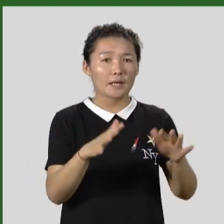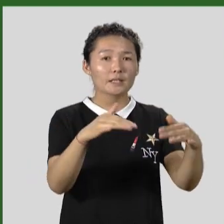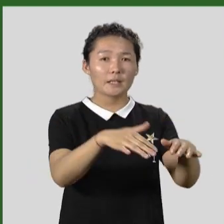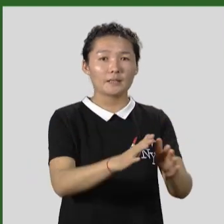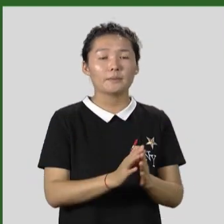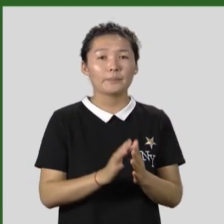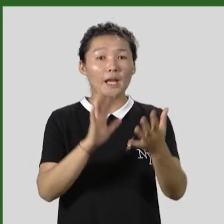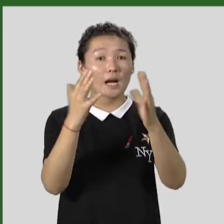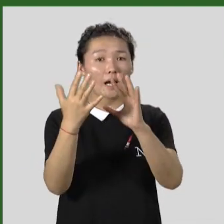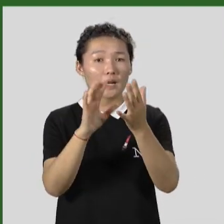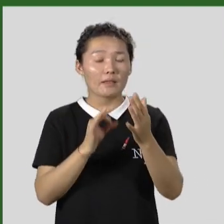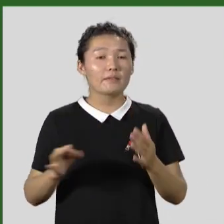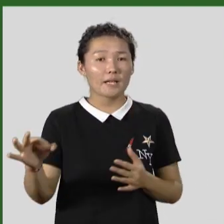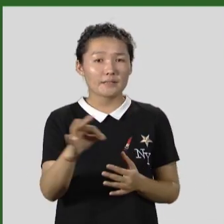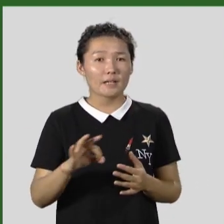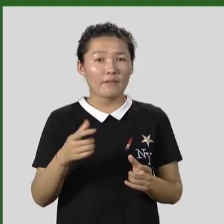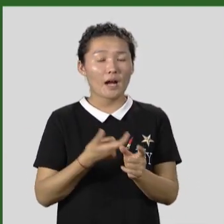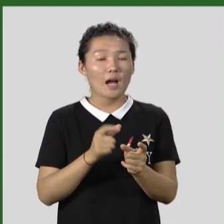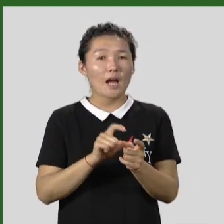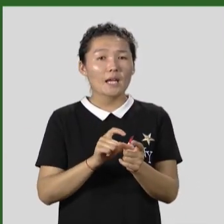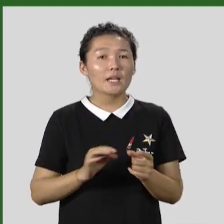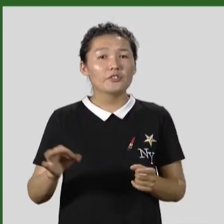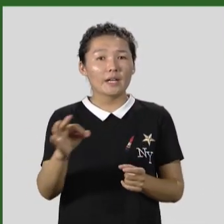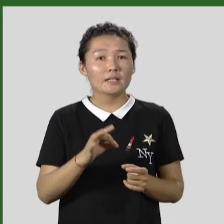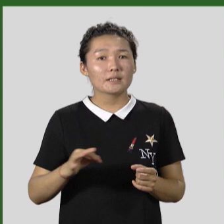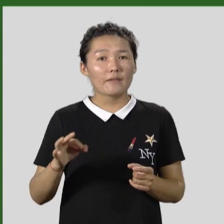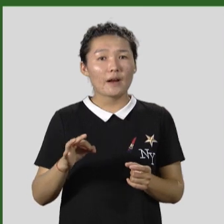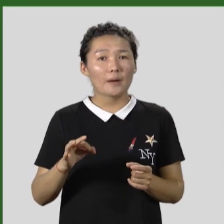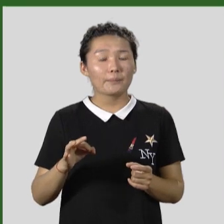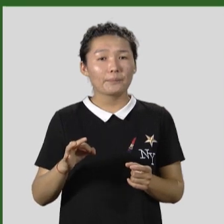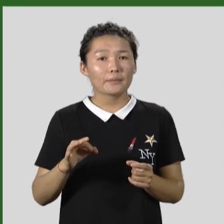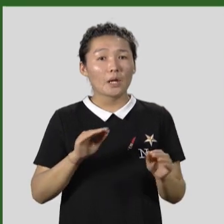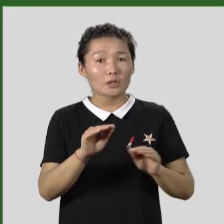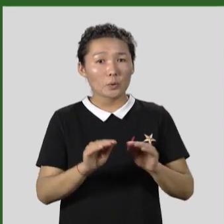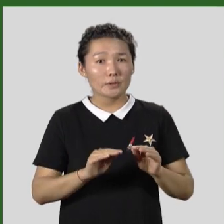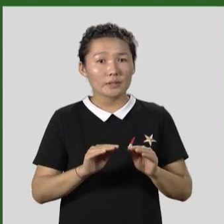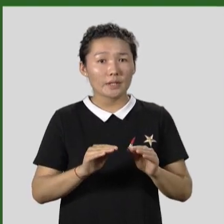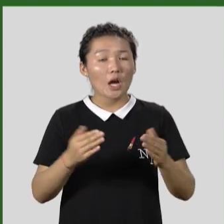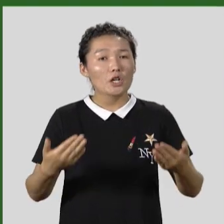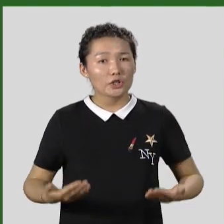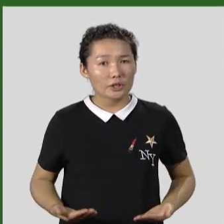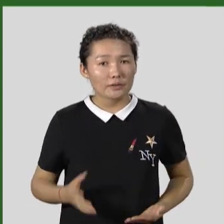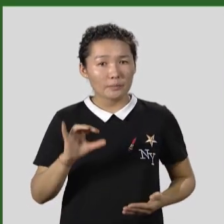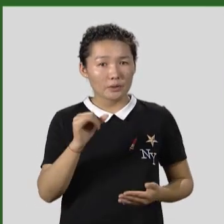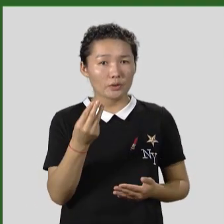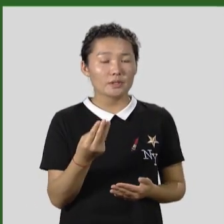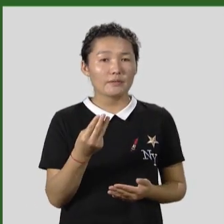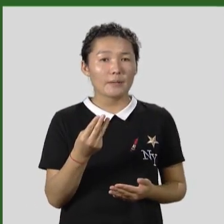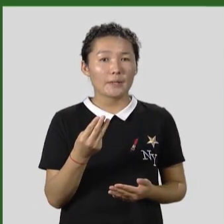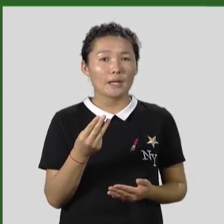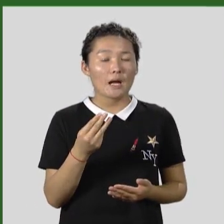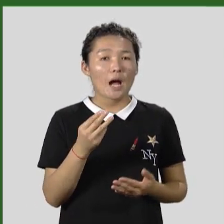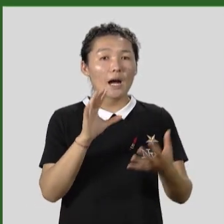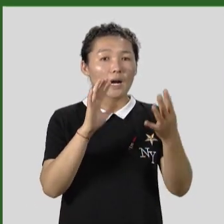Коралловые острова. Эти острова созданы живыми существами – коралловыми